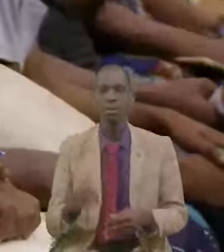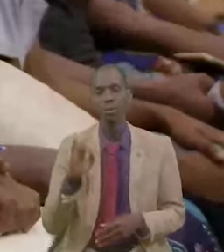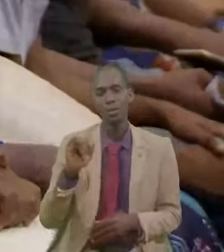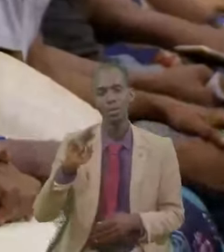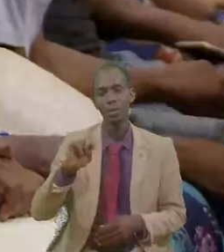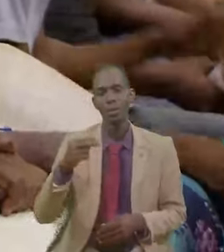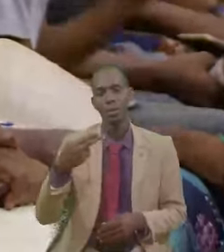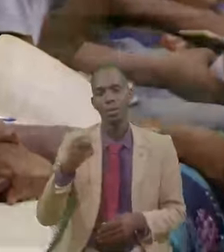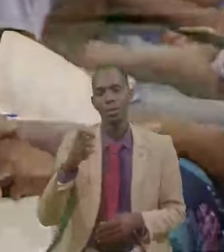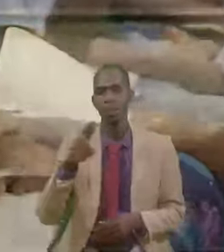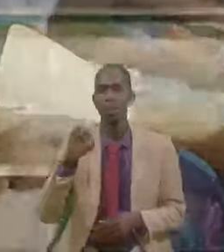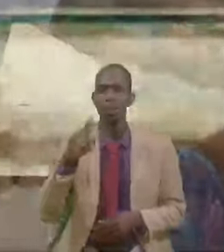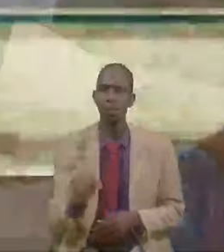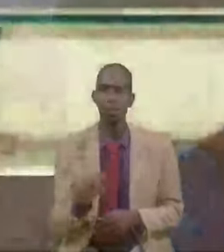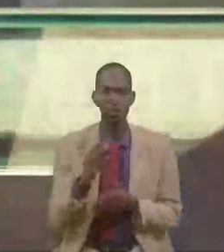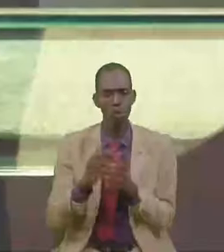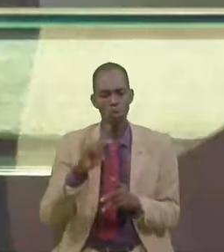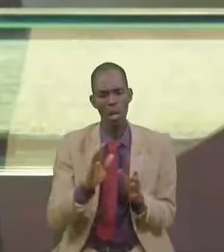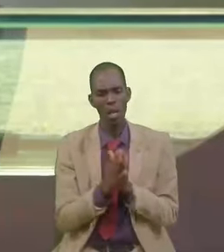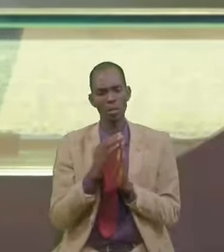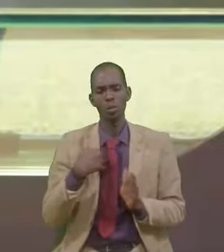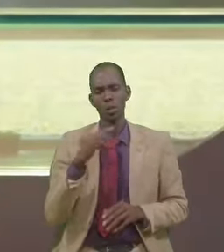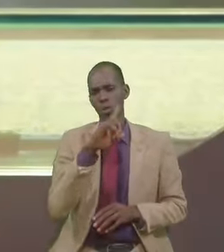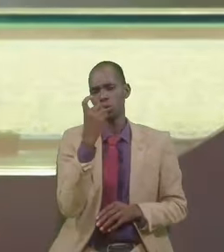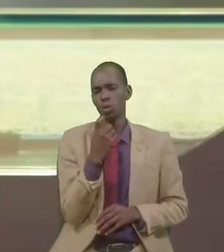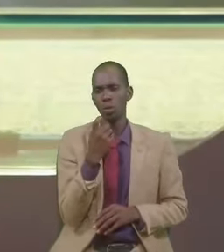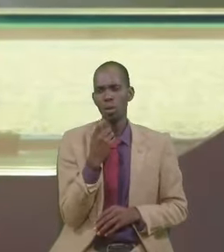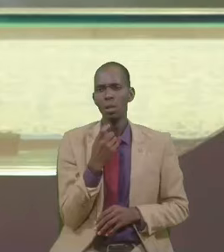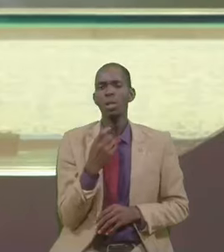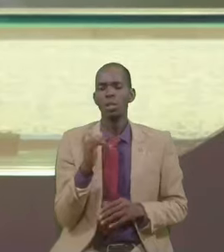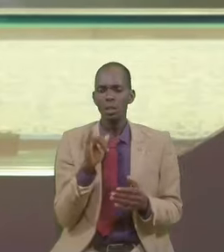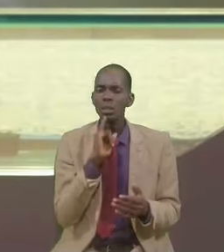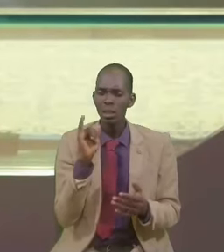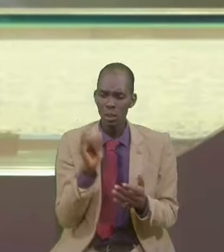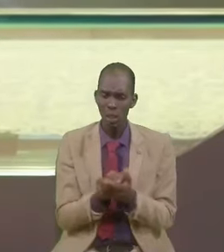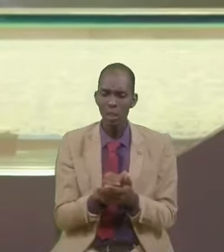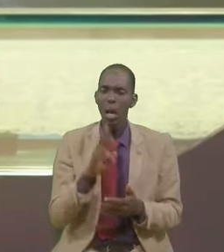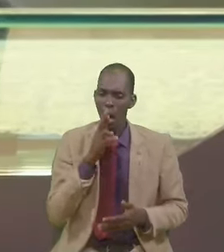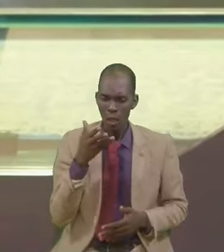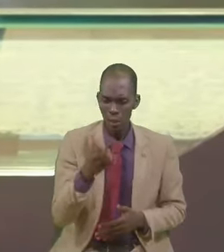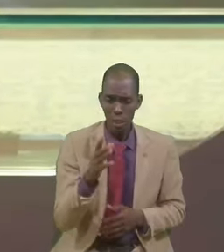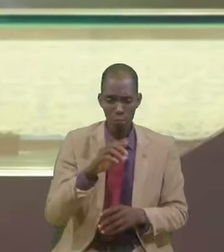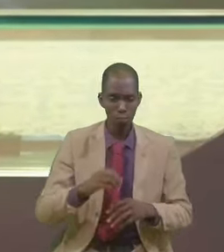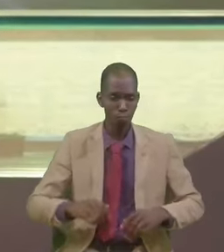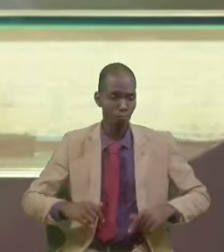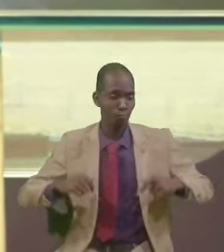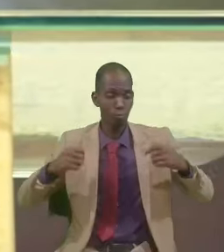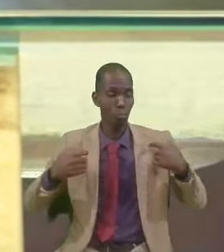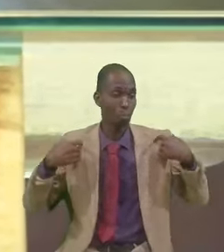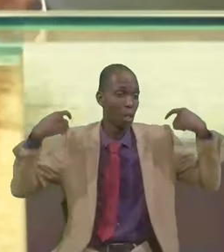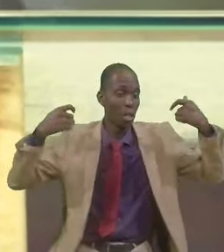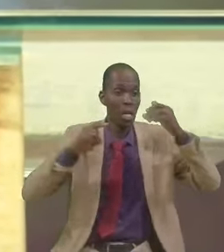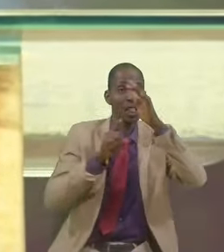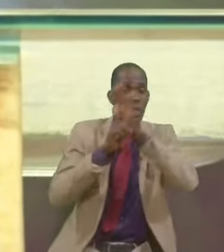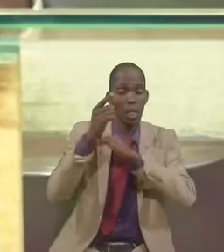qui me posaient la question. Je vais vous répondre à la question. Y a-t-il des géants aujourd'hui? Y a-t-il des géants aujourd'hui? Oui. Mais je